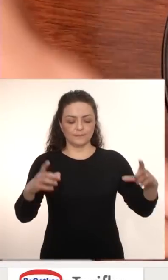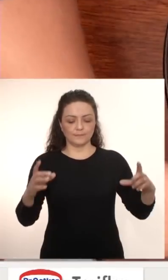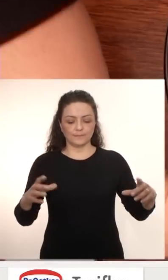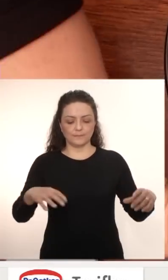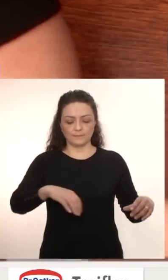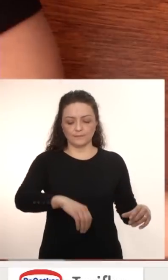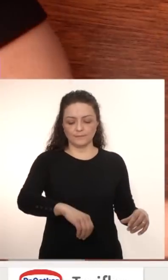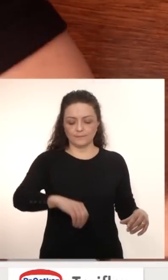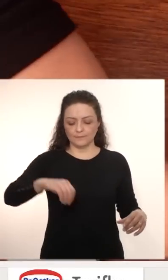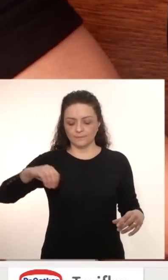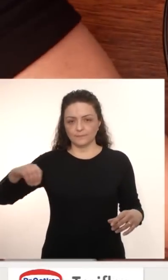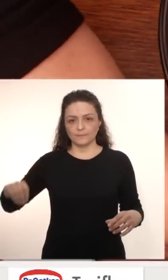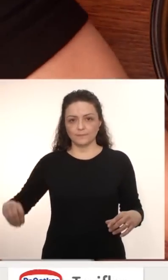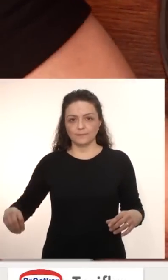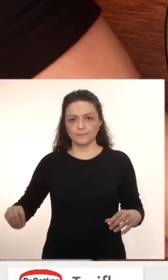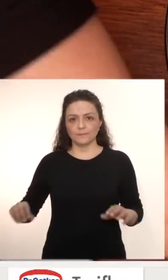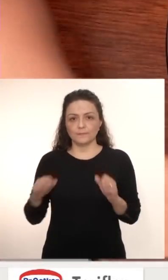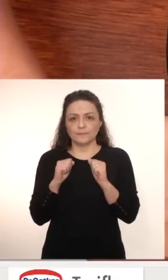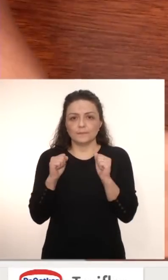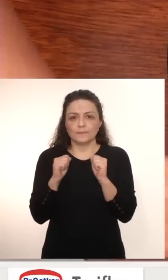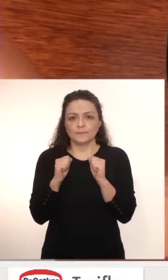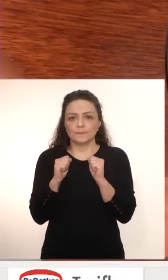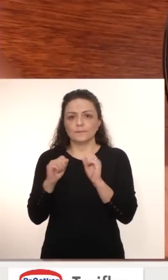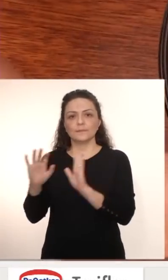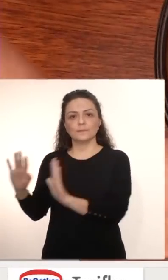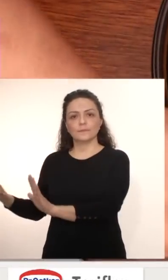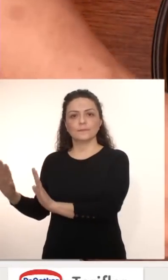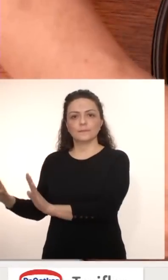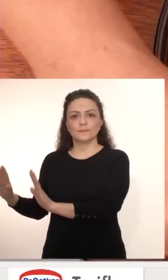Kalıptan çıkarın ve soğumaya bırakın.